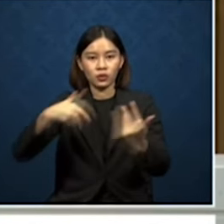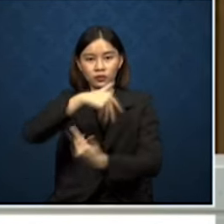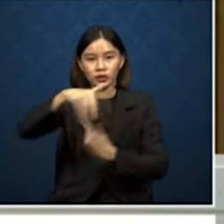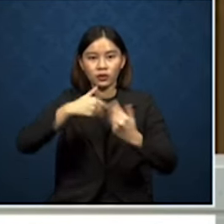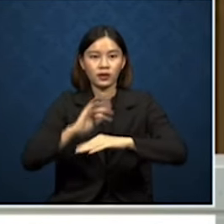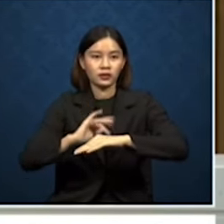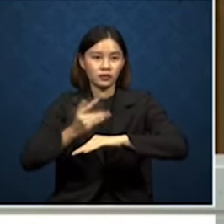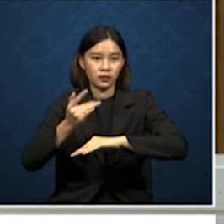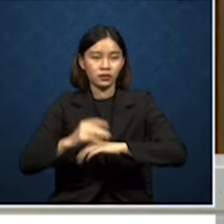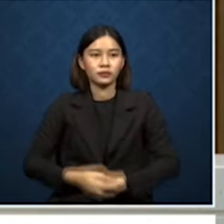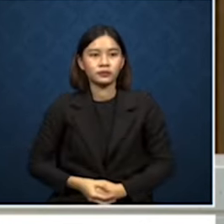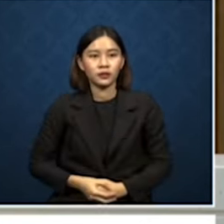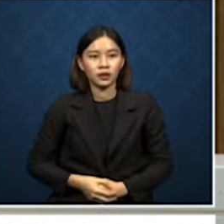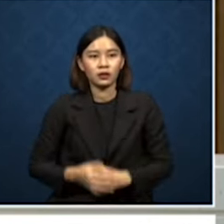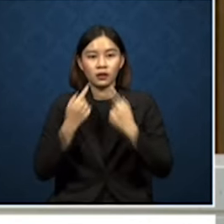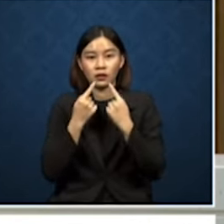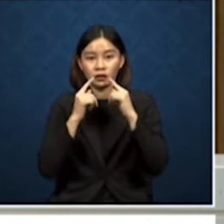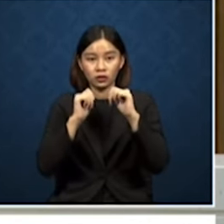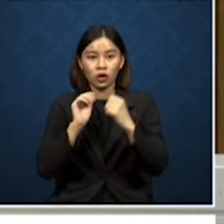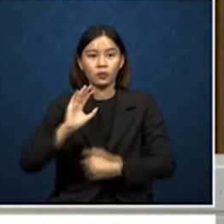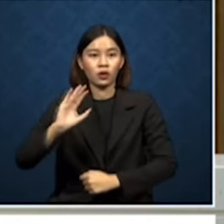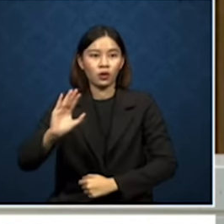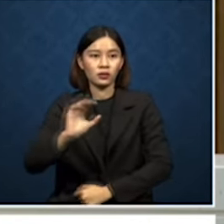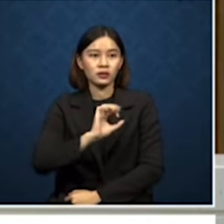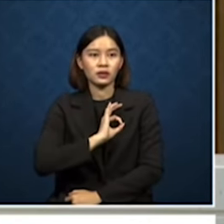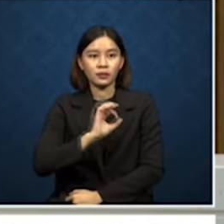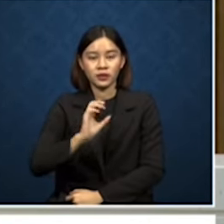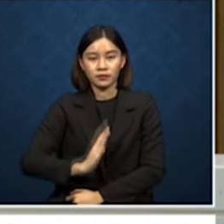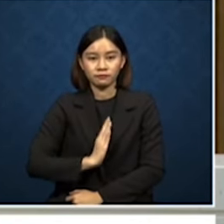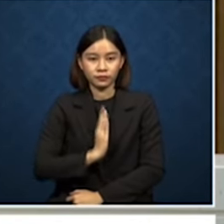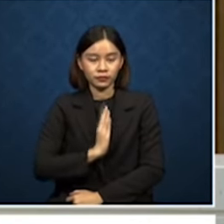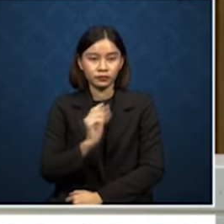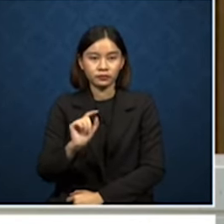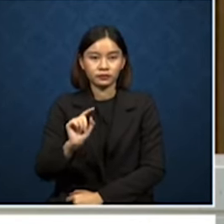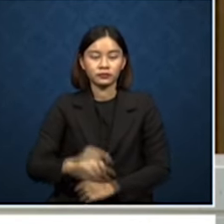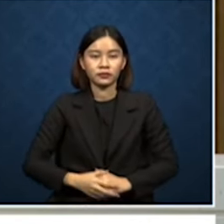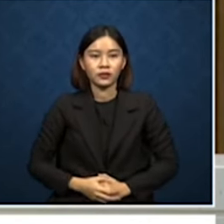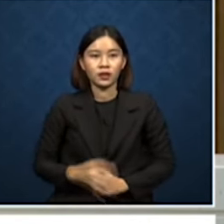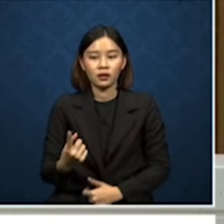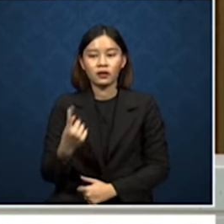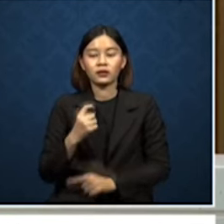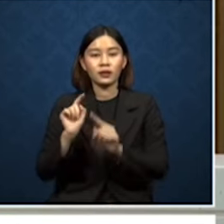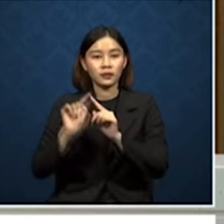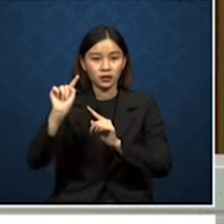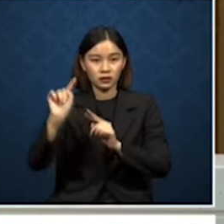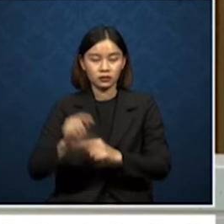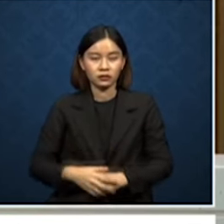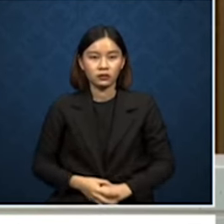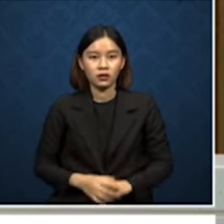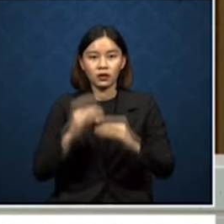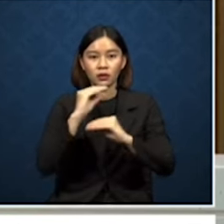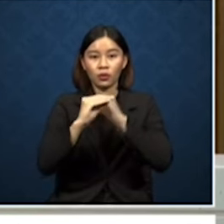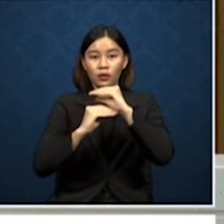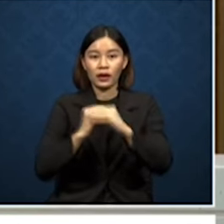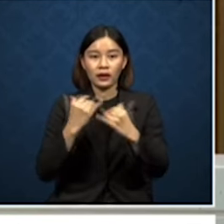สิ่งแวดล้อมนะครับขอตอบกระทู้ถามของท่านสมาชิกผู้มีเกียรตินะครับคำถามที่1 นะครับโครง